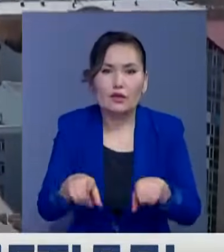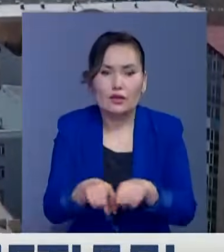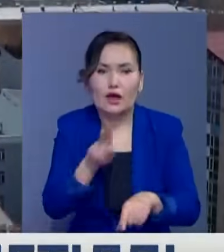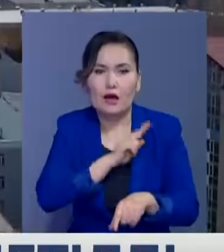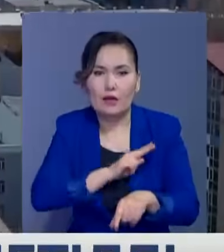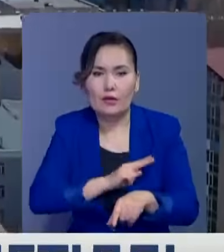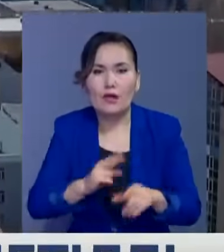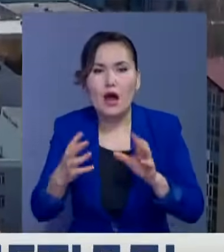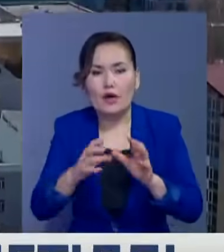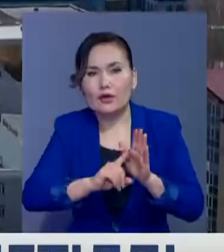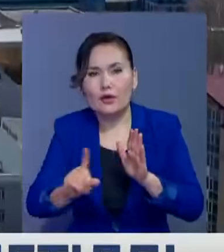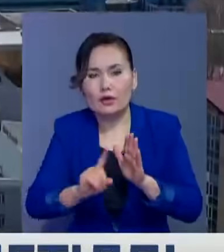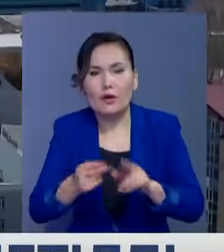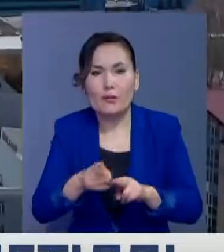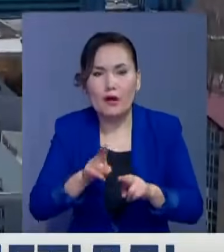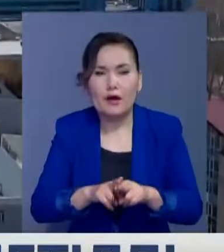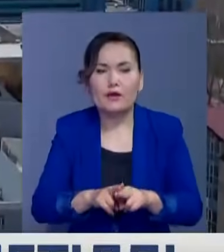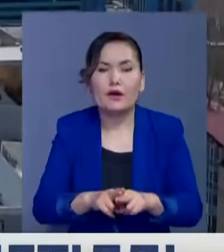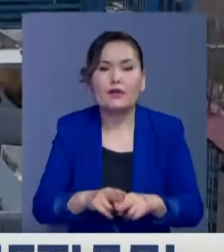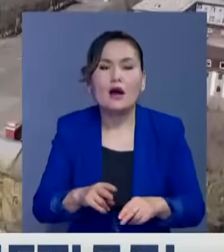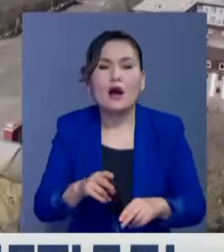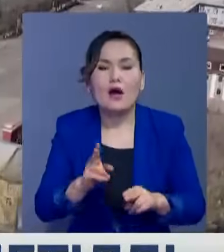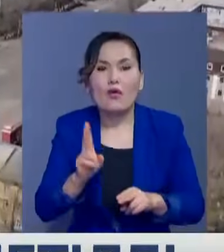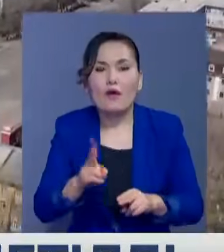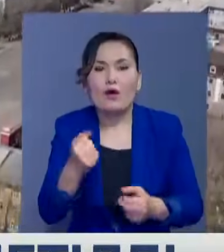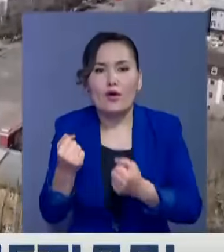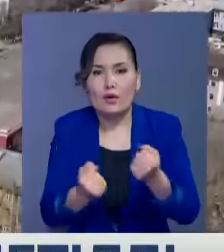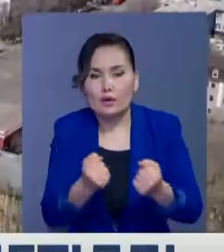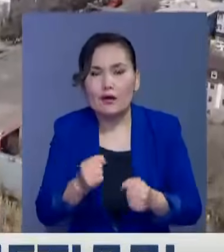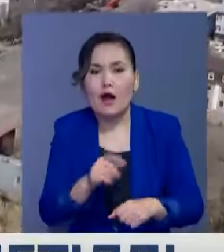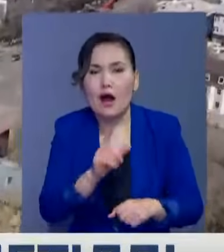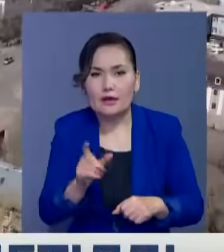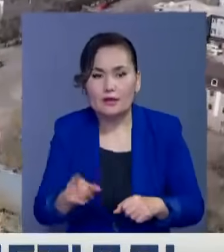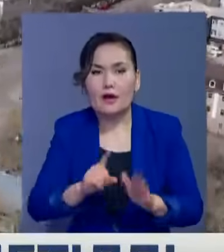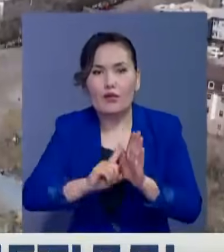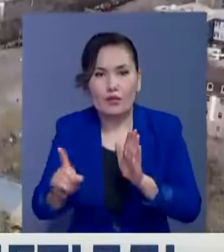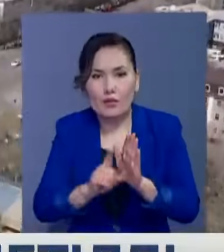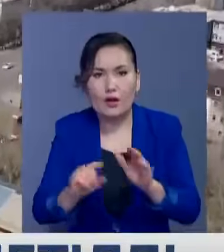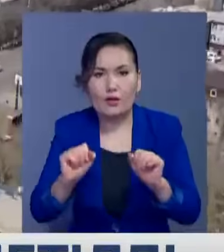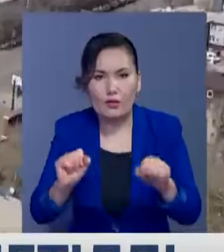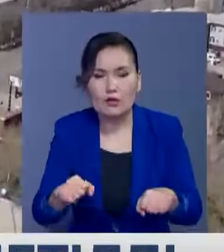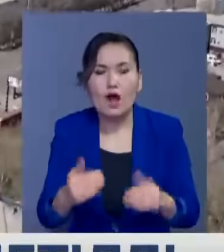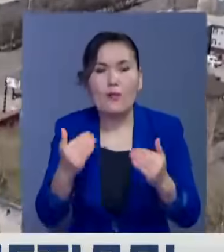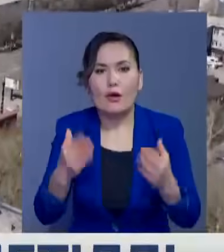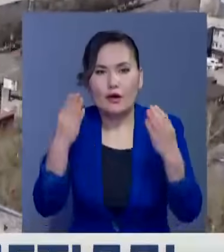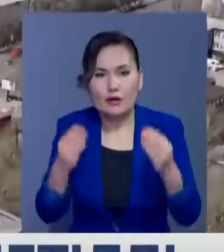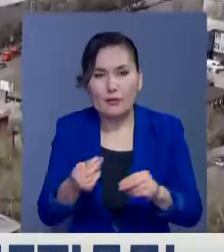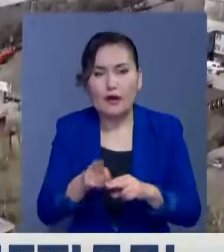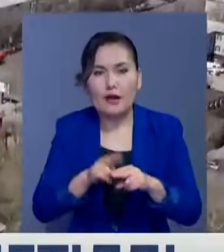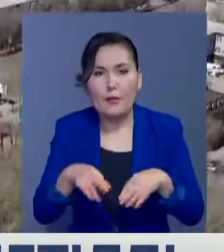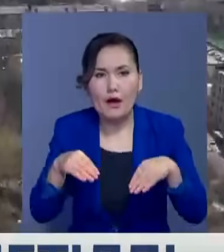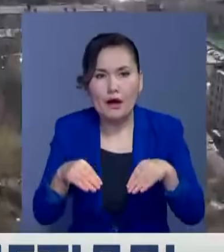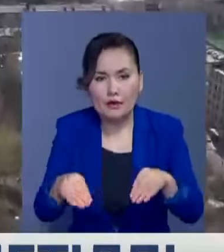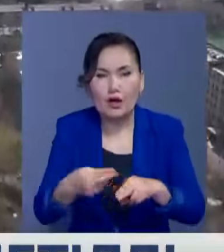дейін жүреді. Тұрғындардың жеке автокөліктерімен де жүріп тұруына болады. Айта кетейік, бүгіннен бастап бағбандарға